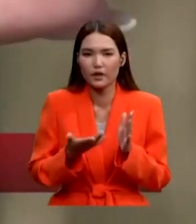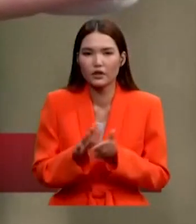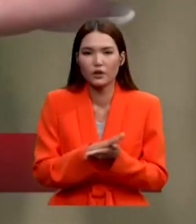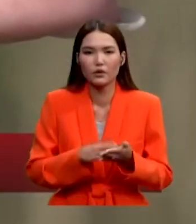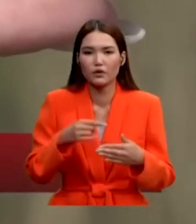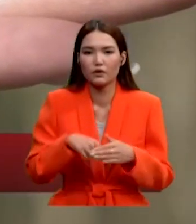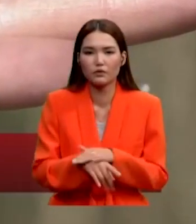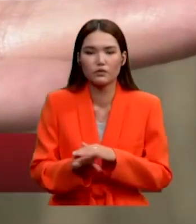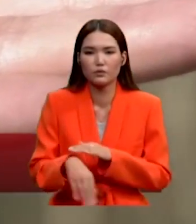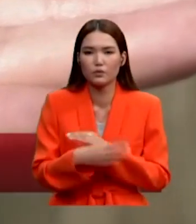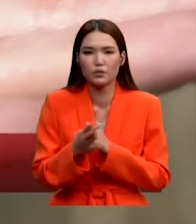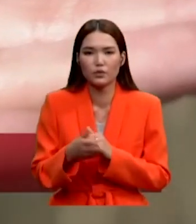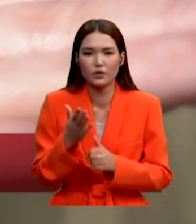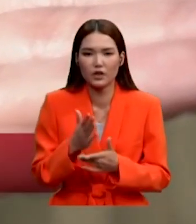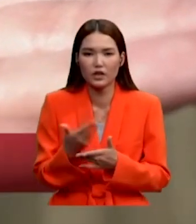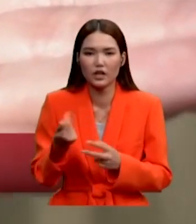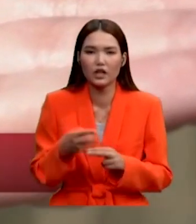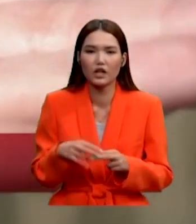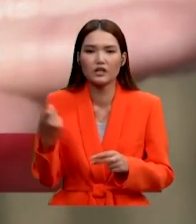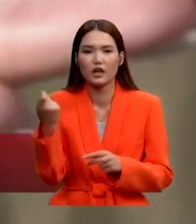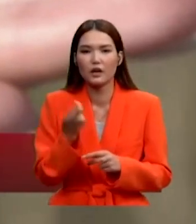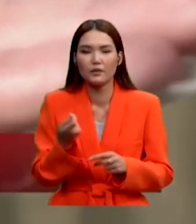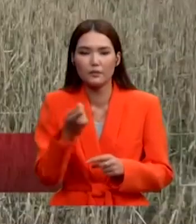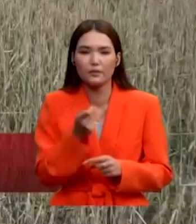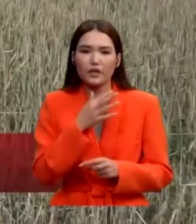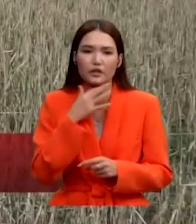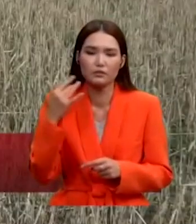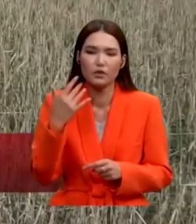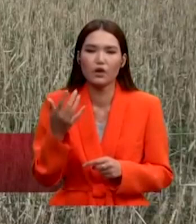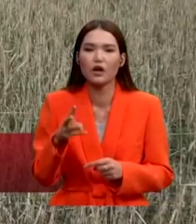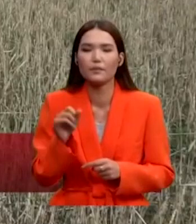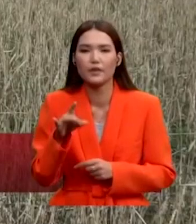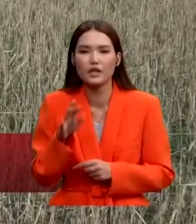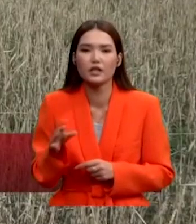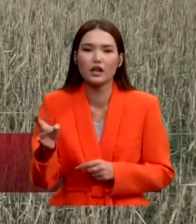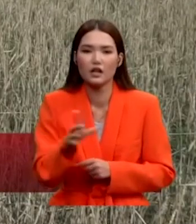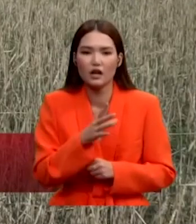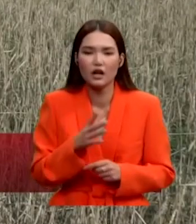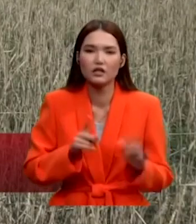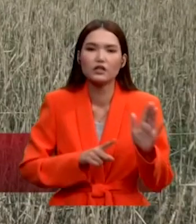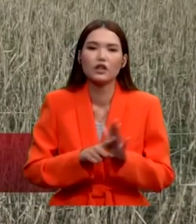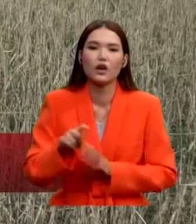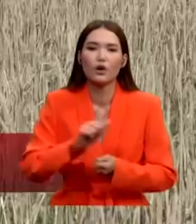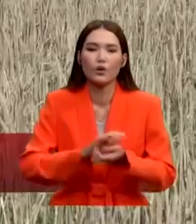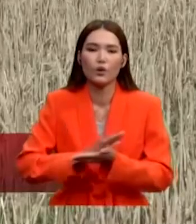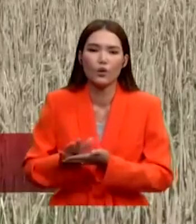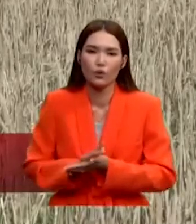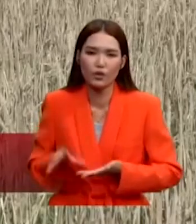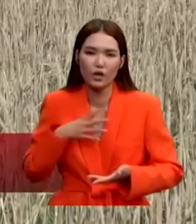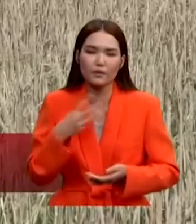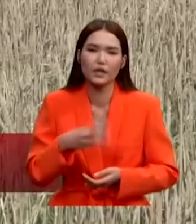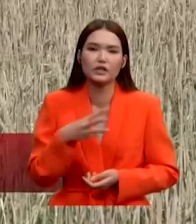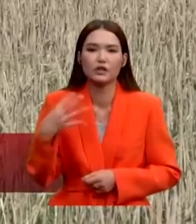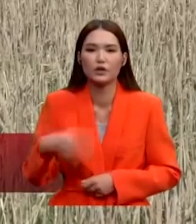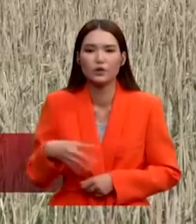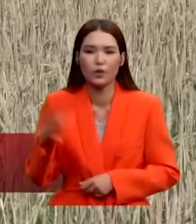пустой. 20% зерна на полях этого хозяйства в Миндагаринском районе осыпалось до начала уборки, а от 30 до